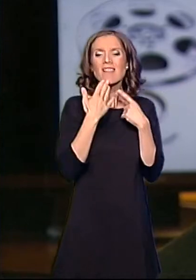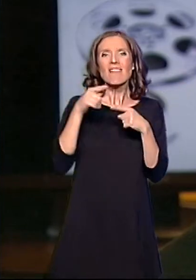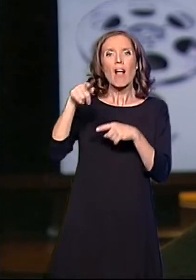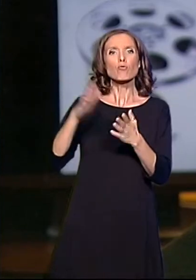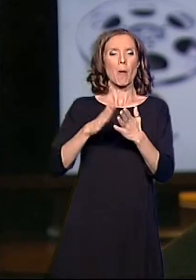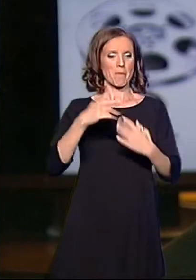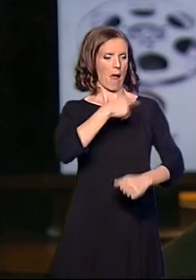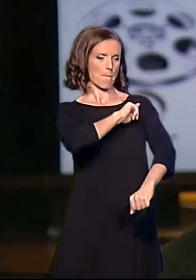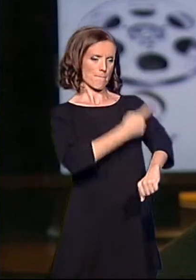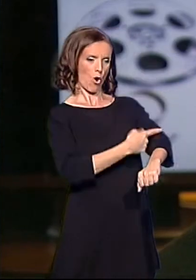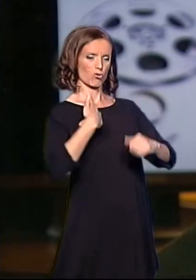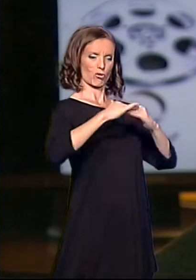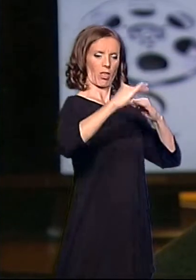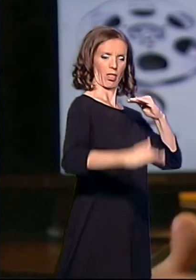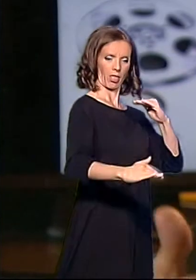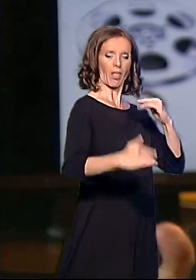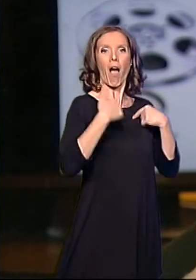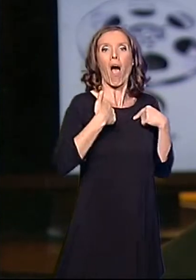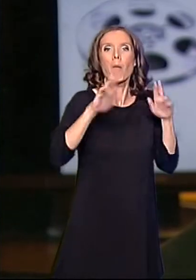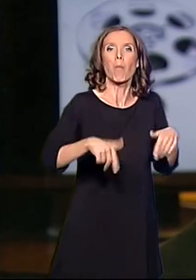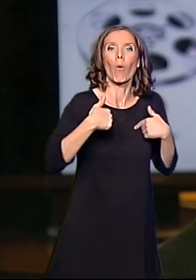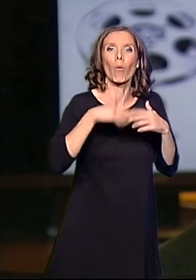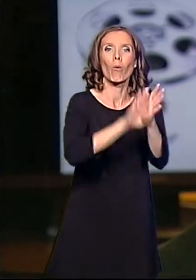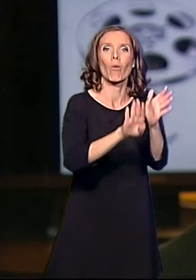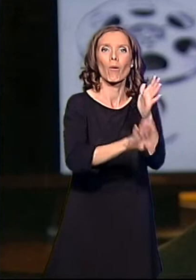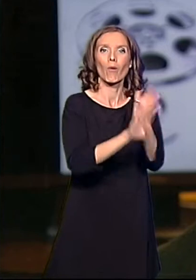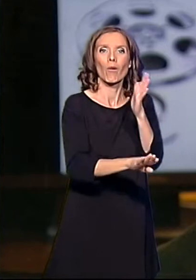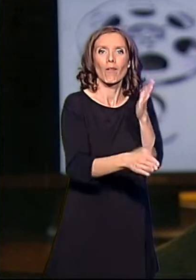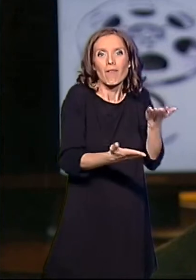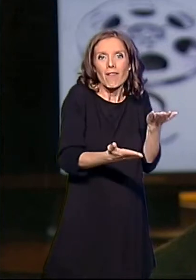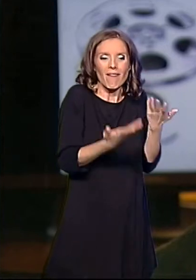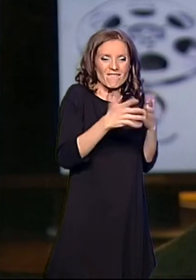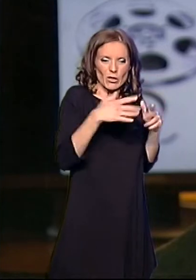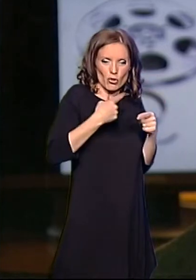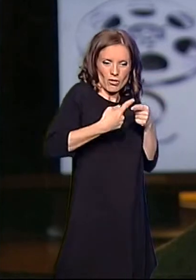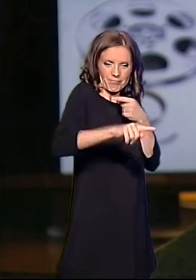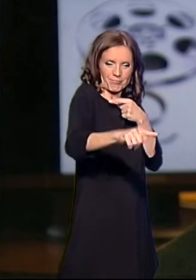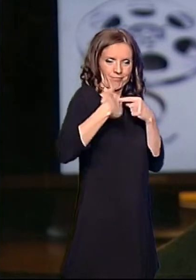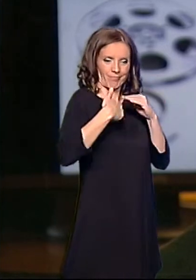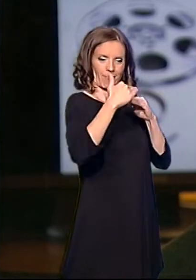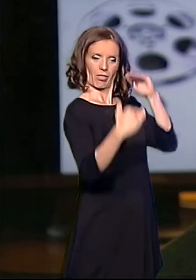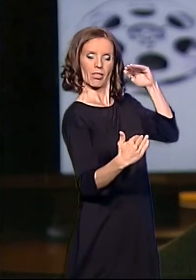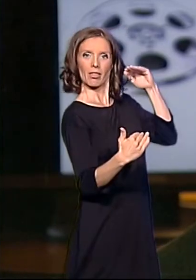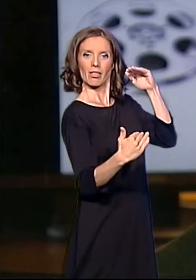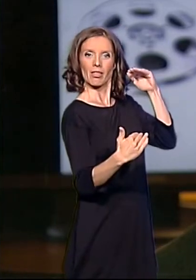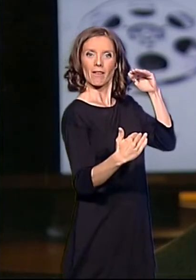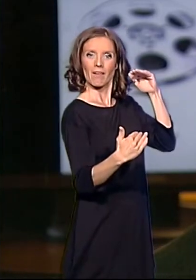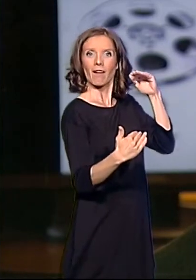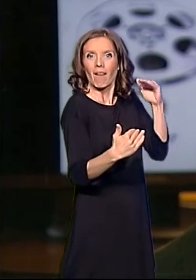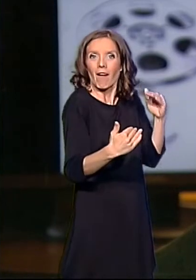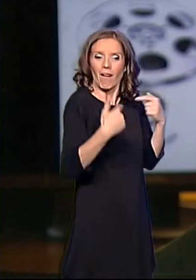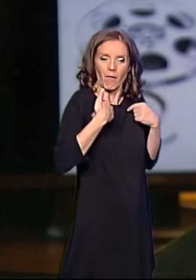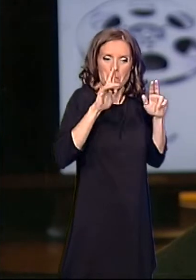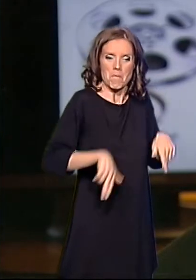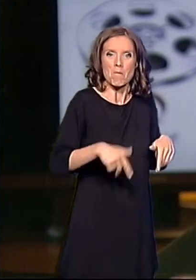nad drugima. I iz već prirodnog postojanja razlike, ta njegova moć mu